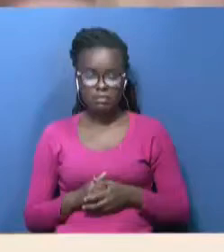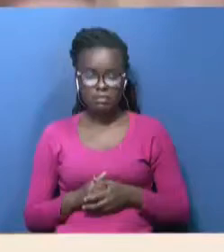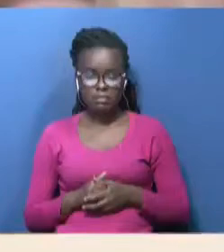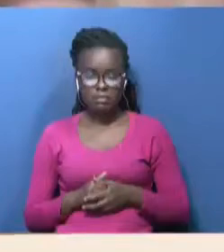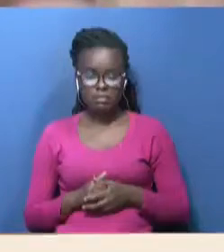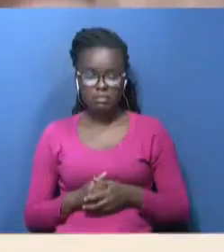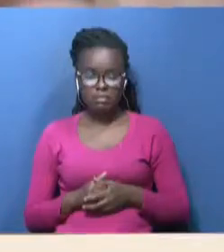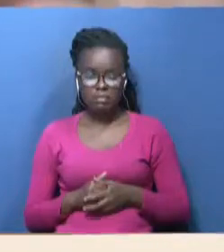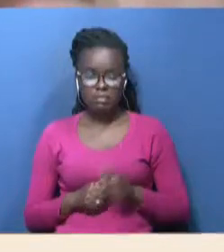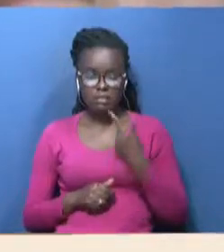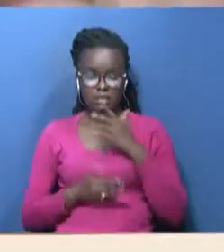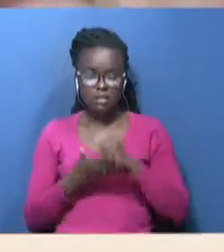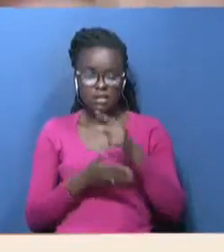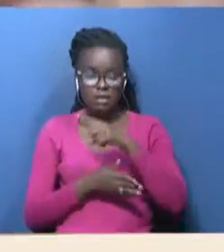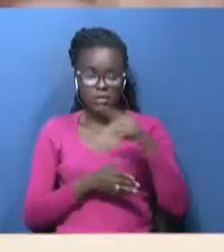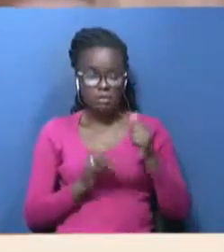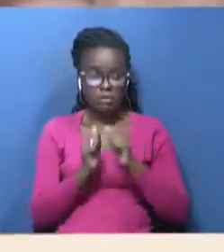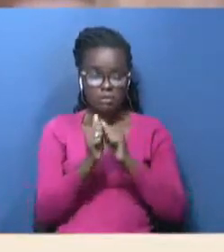wakaniambia niwasindikize.